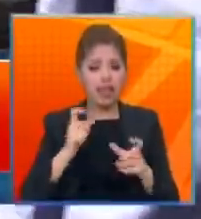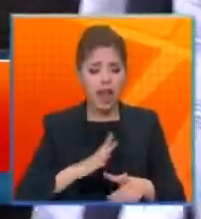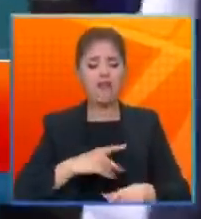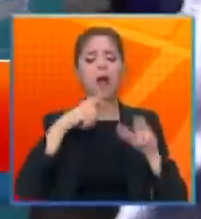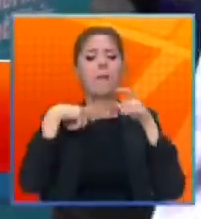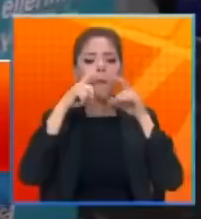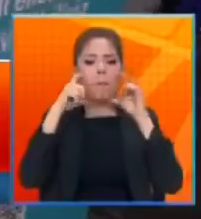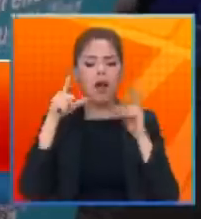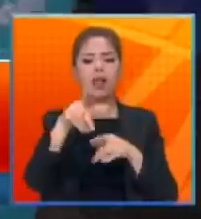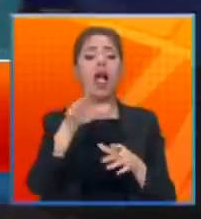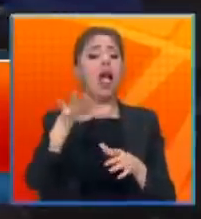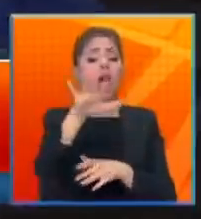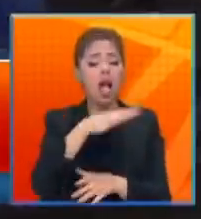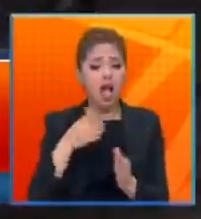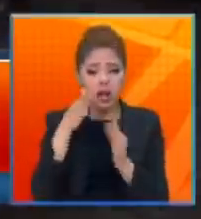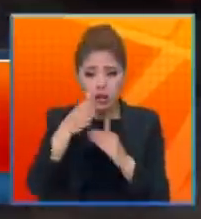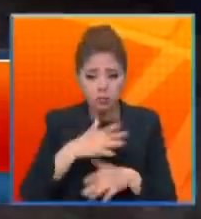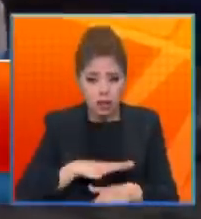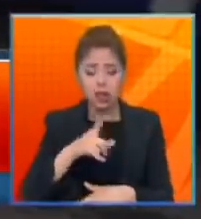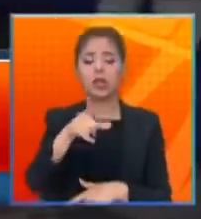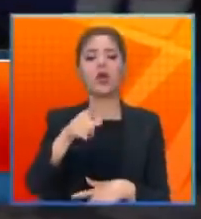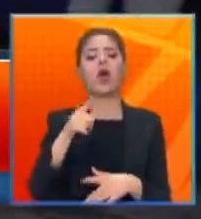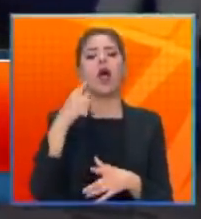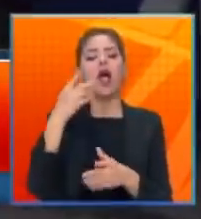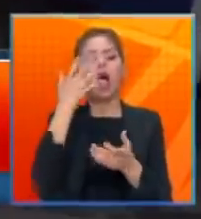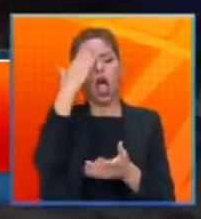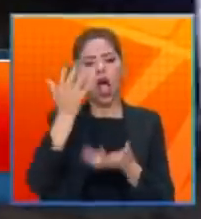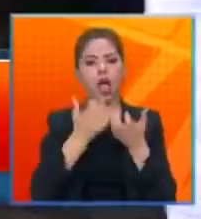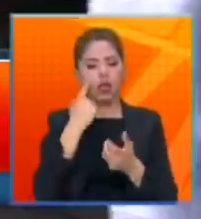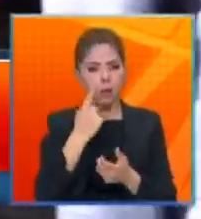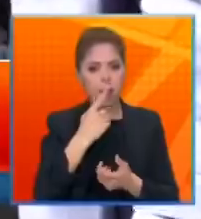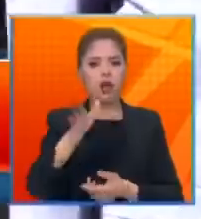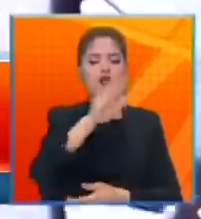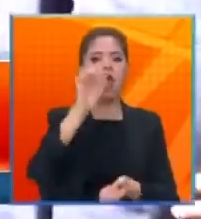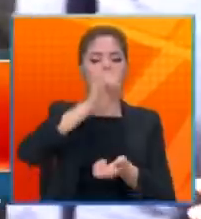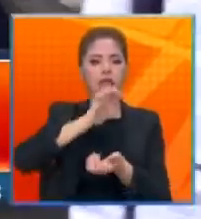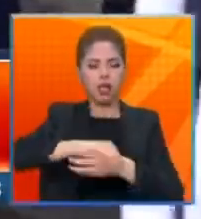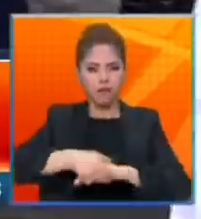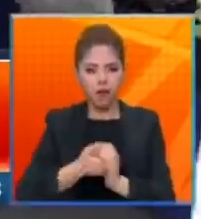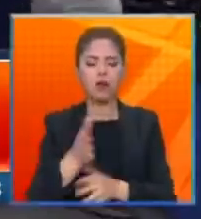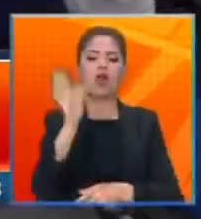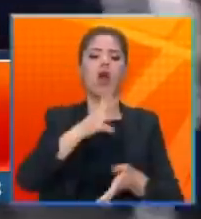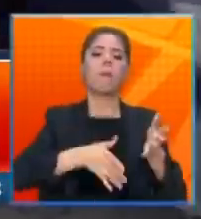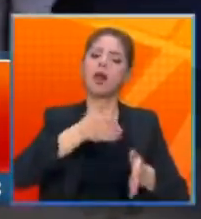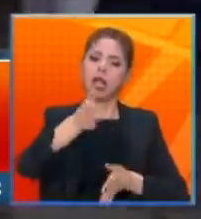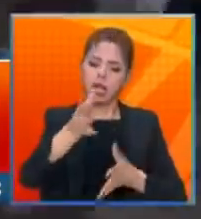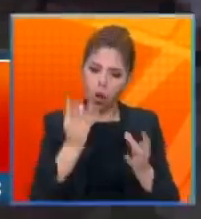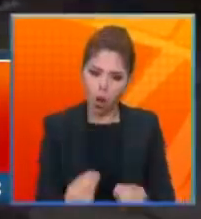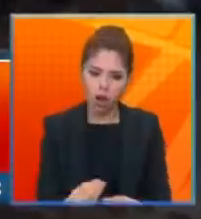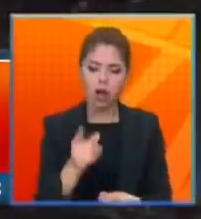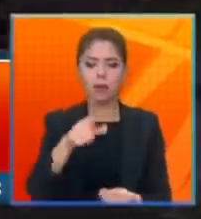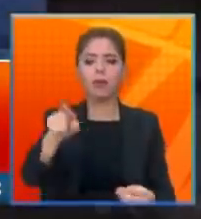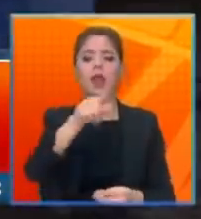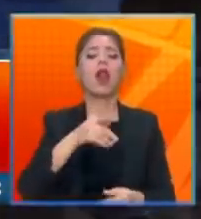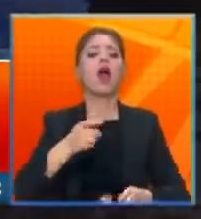içeri girenin ateşi ölçülüyor. Bir sıkıntı olmaması haline de el dezenfektanları sıkıldıktan sonra pazara girmeleri öneriliyor. Aynı zamanda